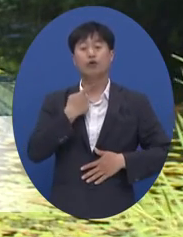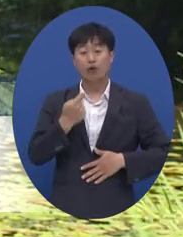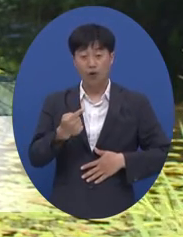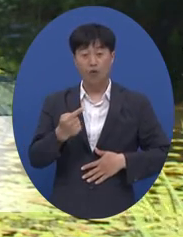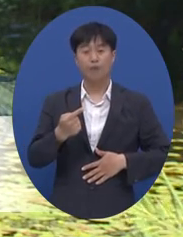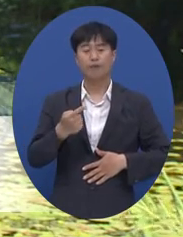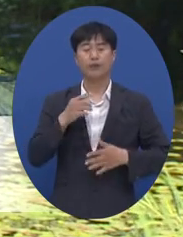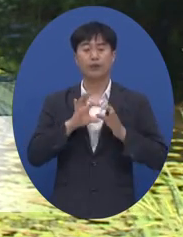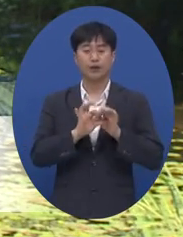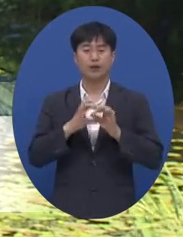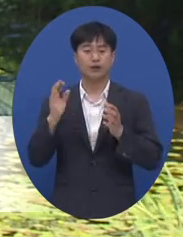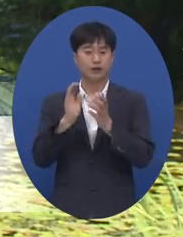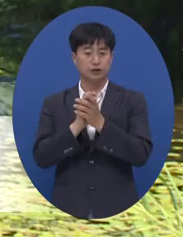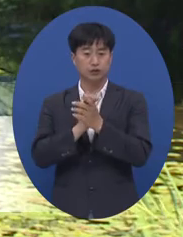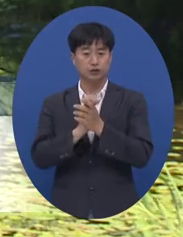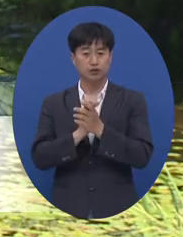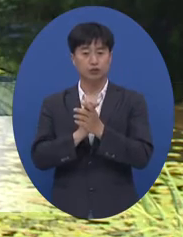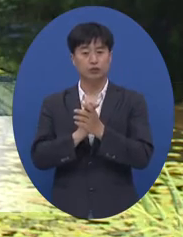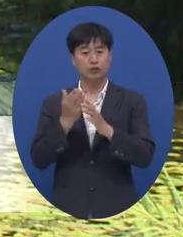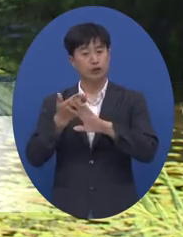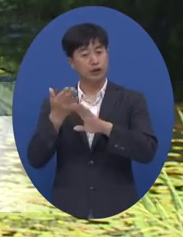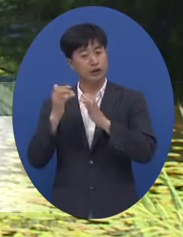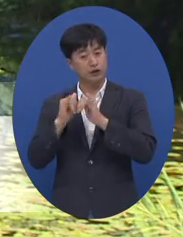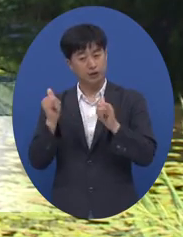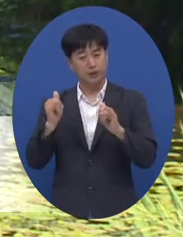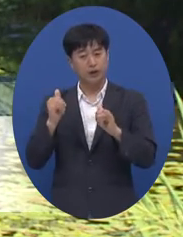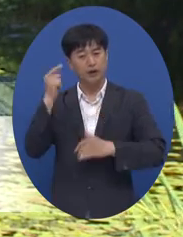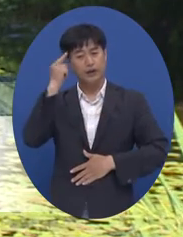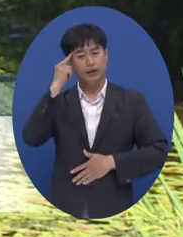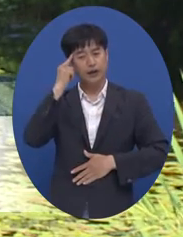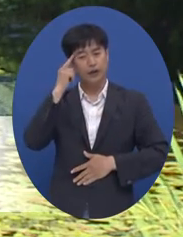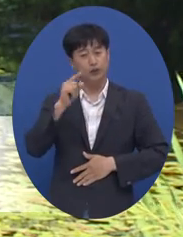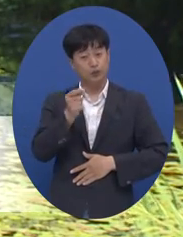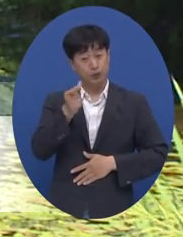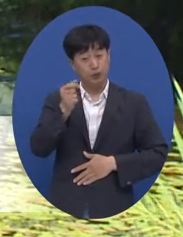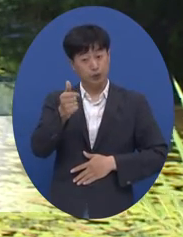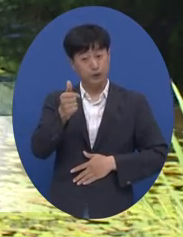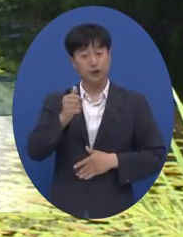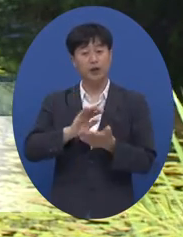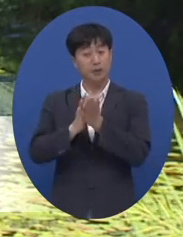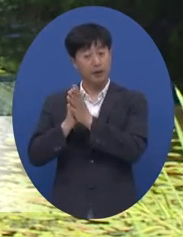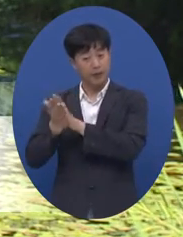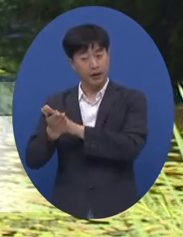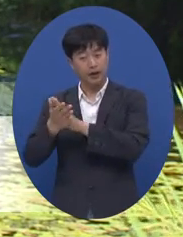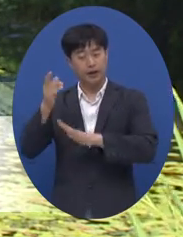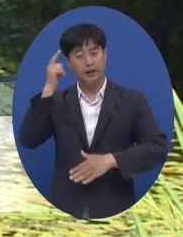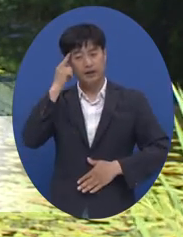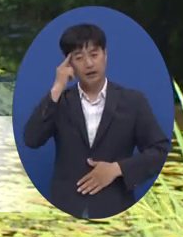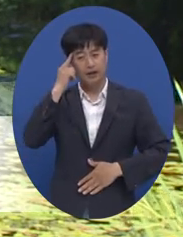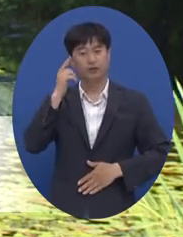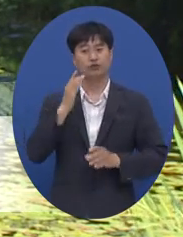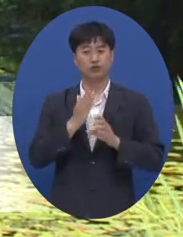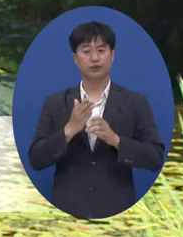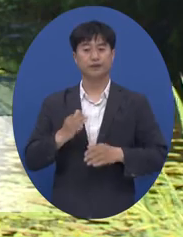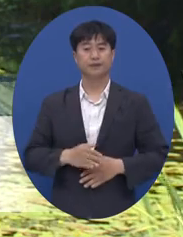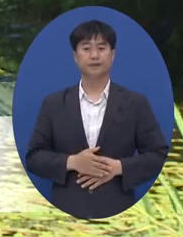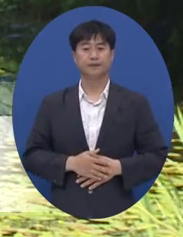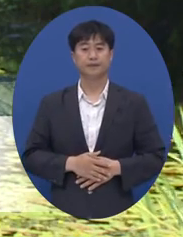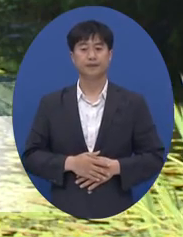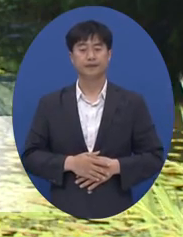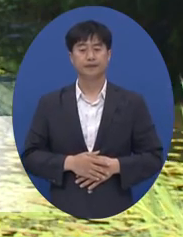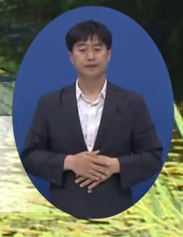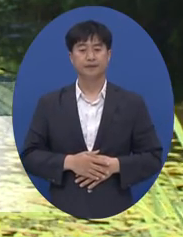이번 경험을 통해서 조금 다른 7 제 친구들이나 다른 분들도 인식이 조금 바뀌지 않을까